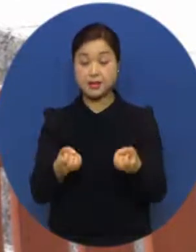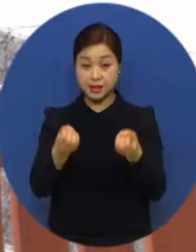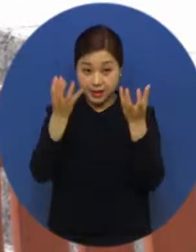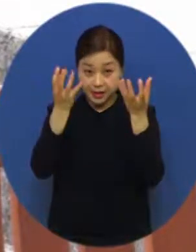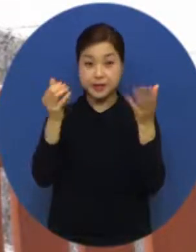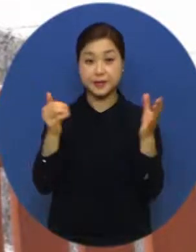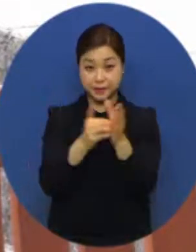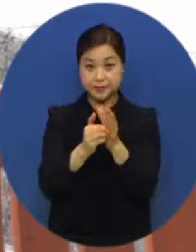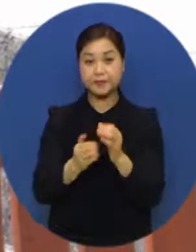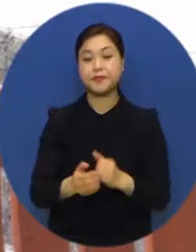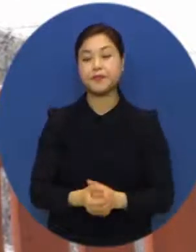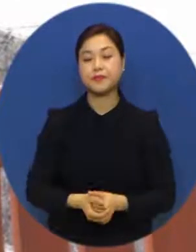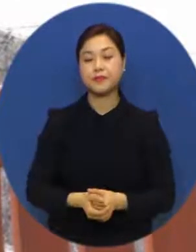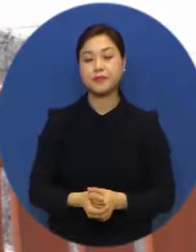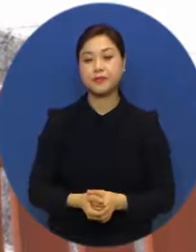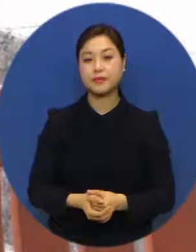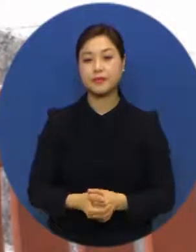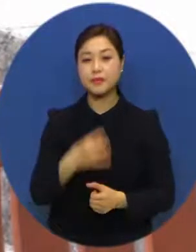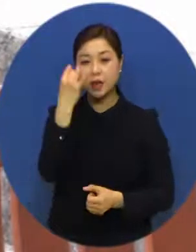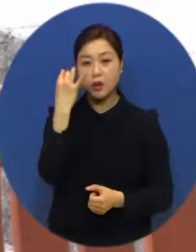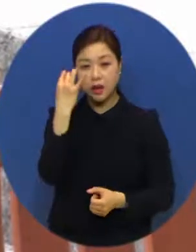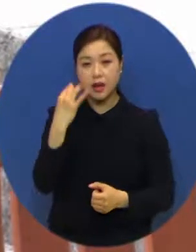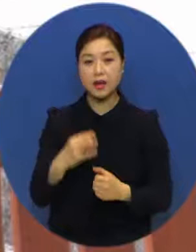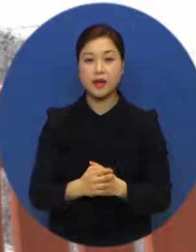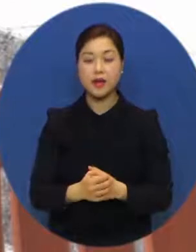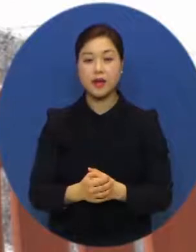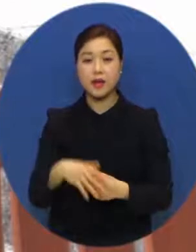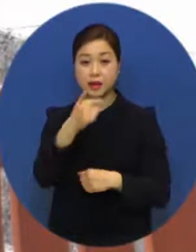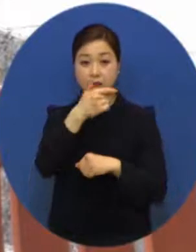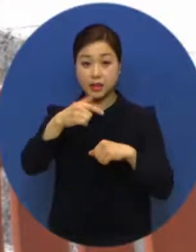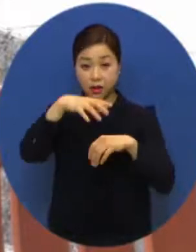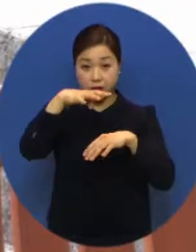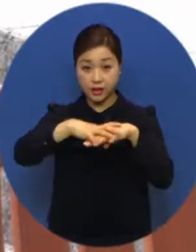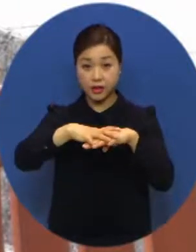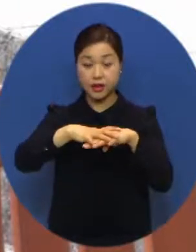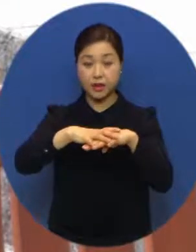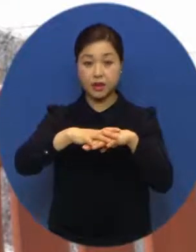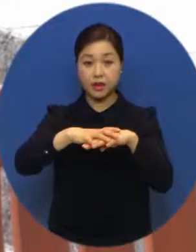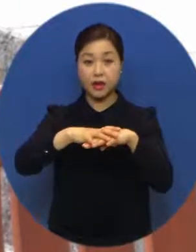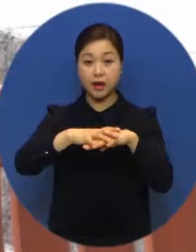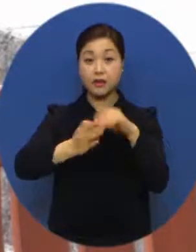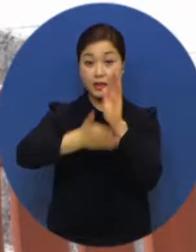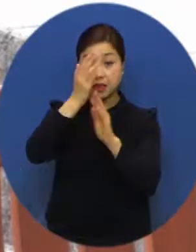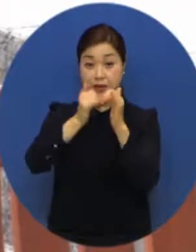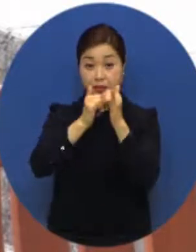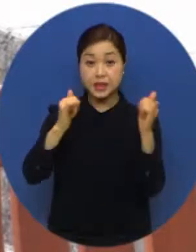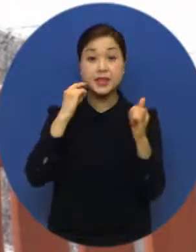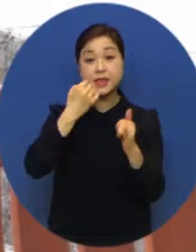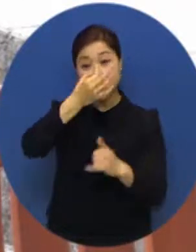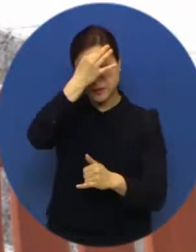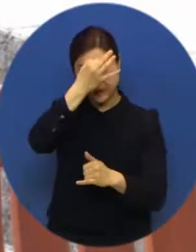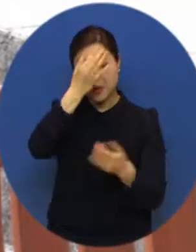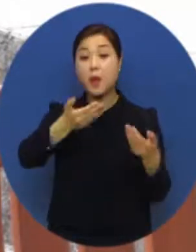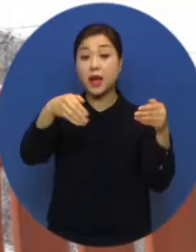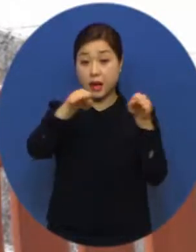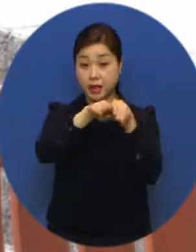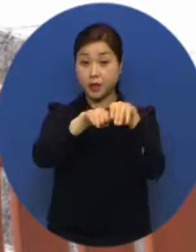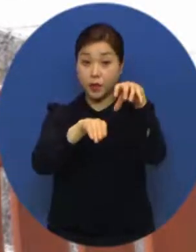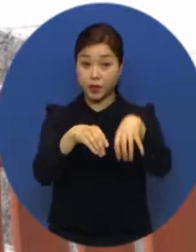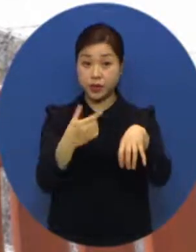가졌고요. 이 건물은 원래 대전 그 시민예술회관 자리였습니다.